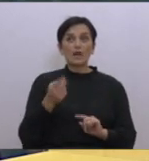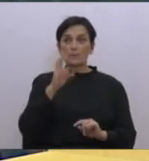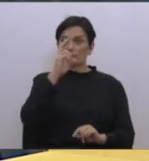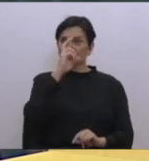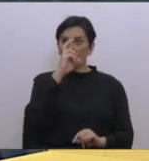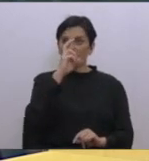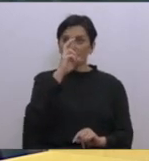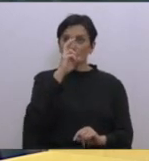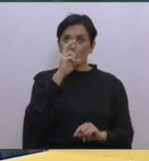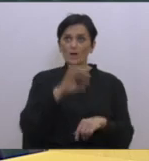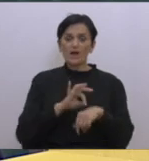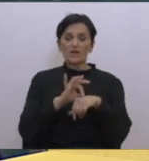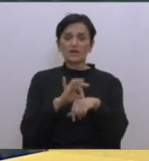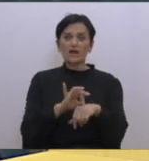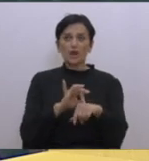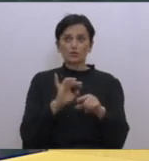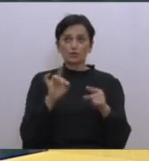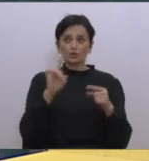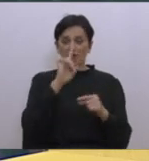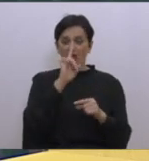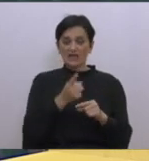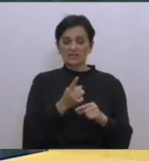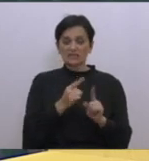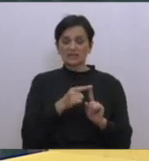მთავრობამ გაატაროს შესაბამის ერთი თვის ვადაში